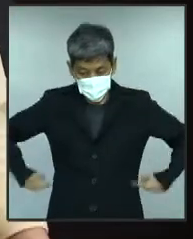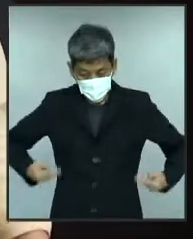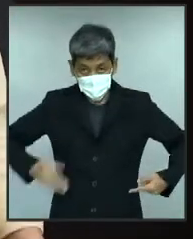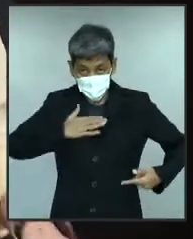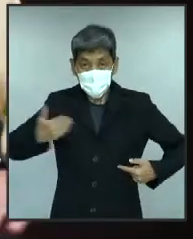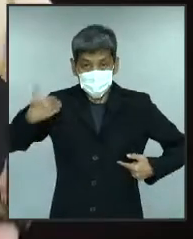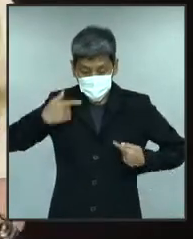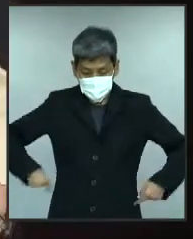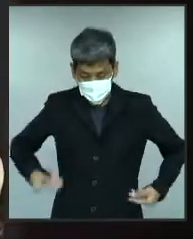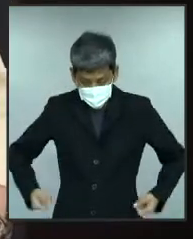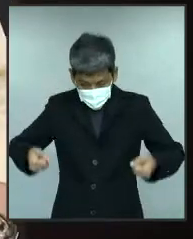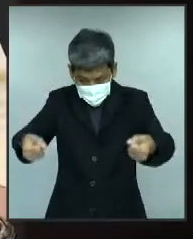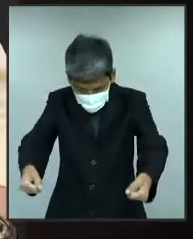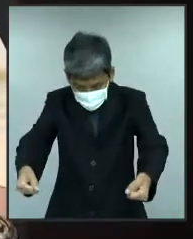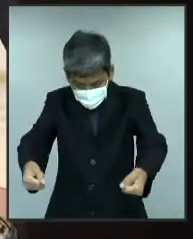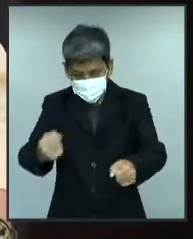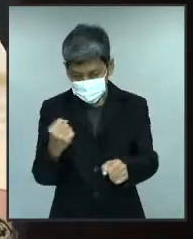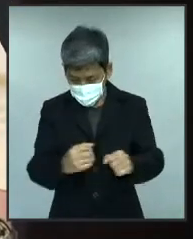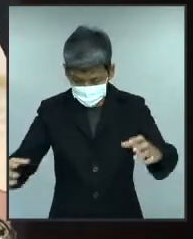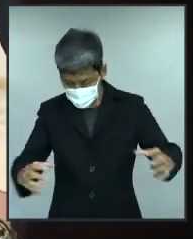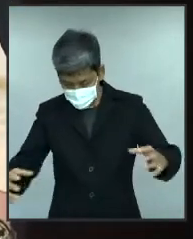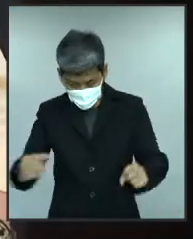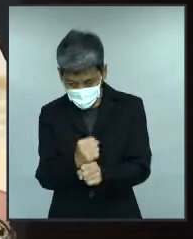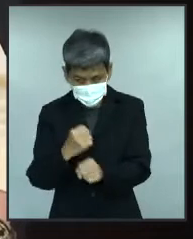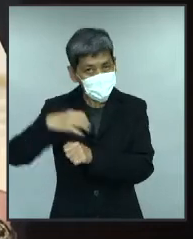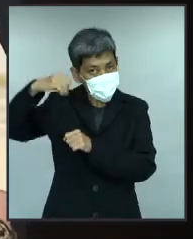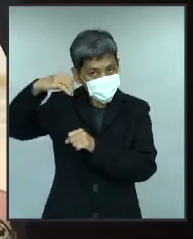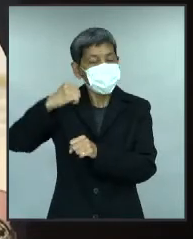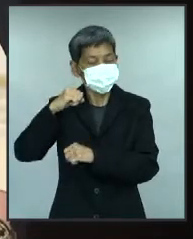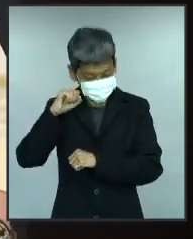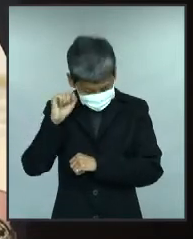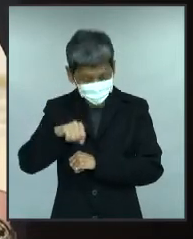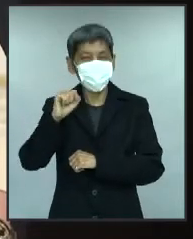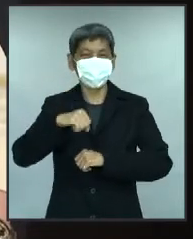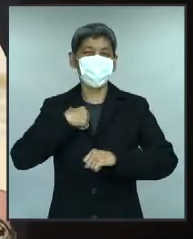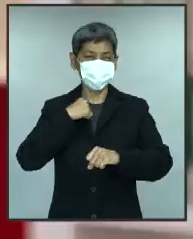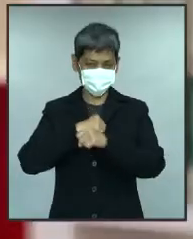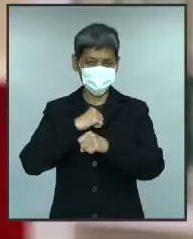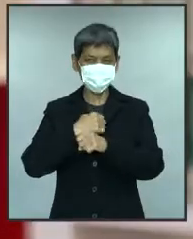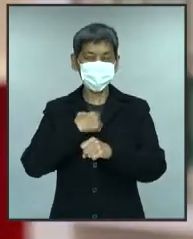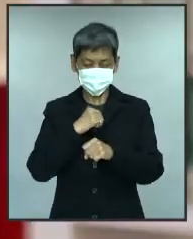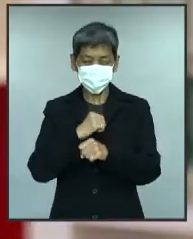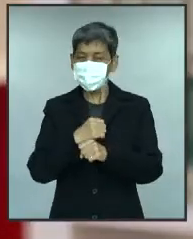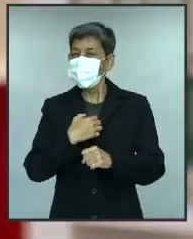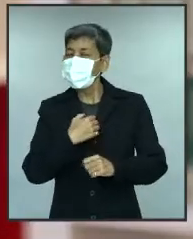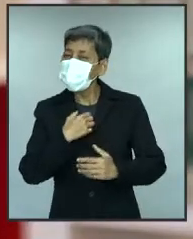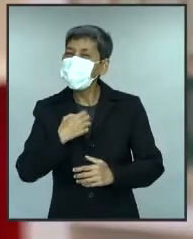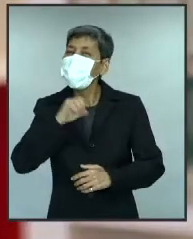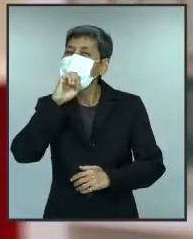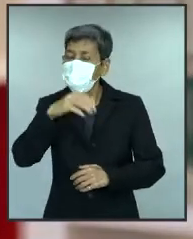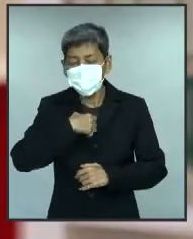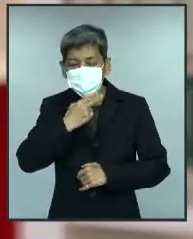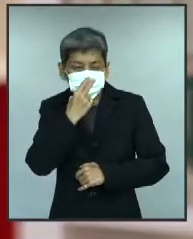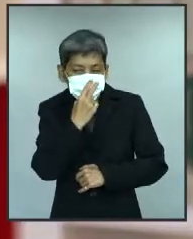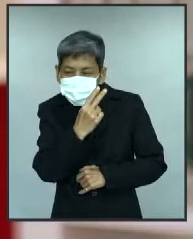ข็นเนี่ย1 คันที่ตัวเองมีอยู่ที่บ้านไปดัดแปลง ใช่นี่คือคอนเซ็ปต์ที่เราหาอย่างที่บอ